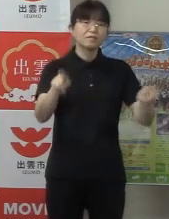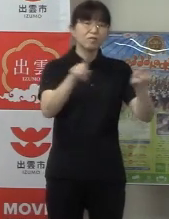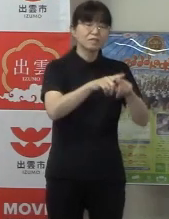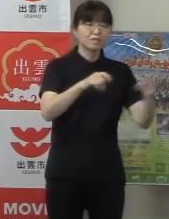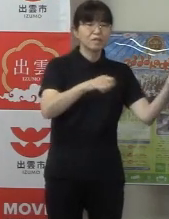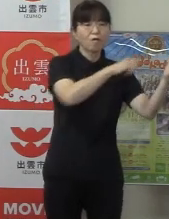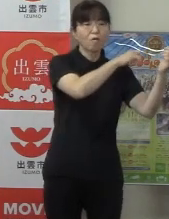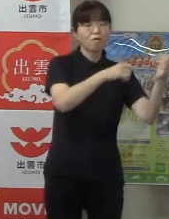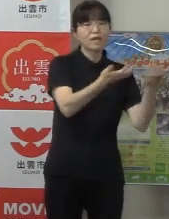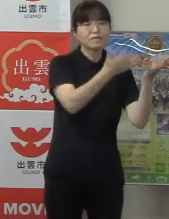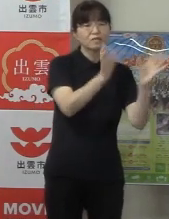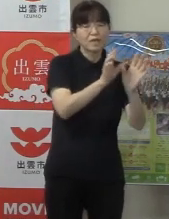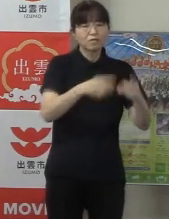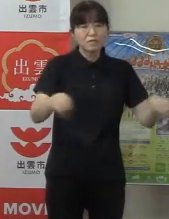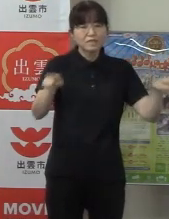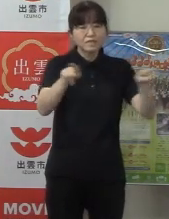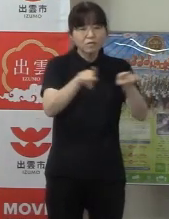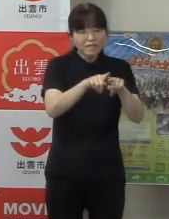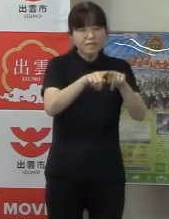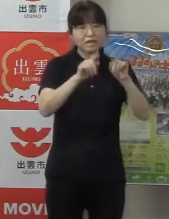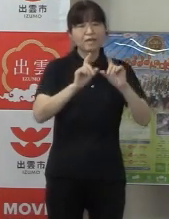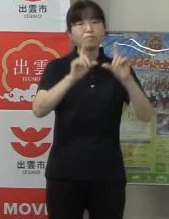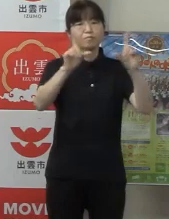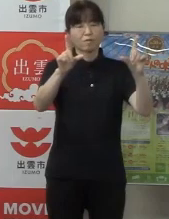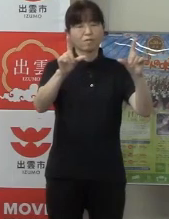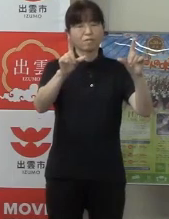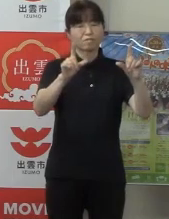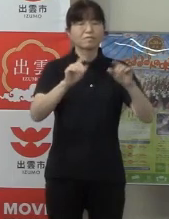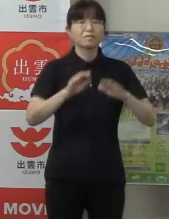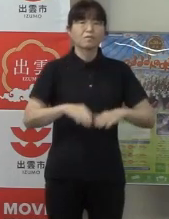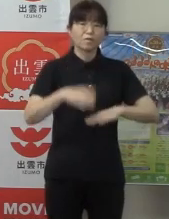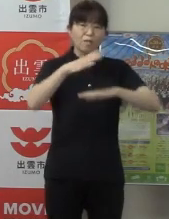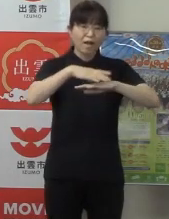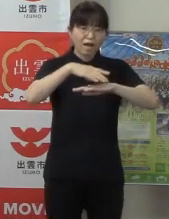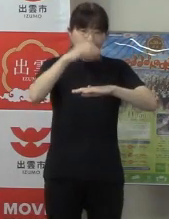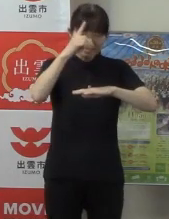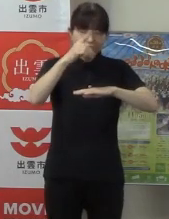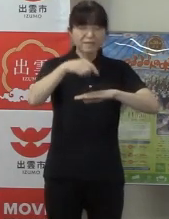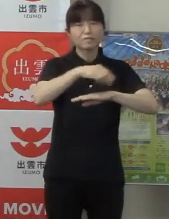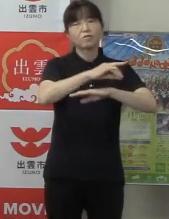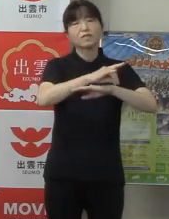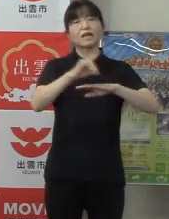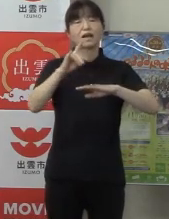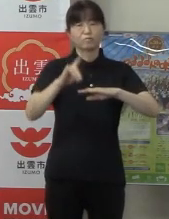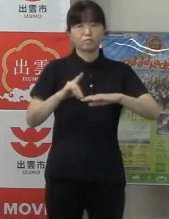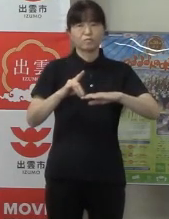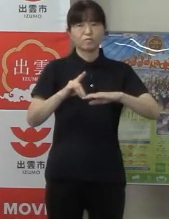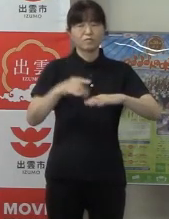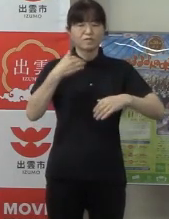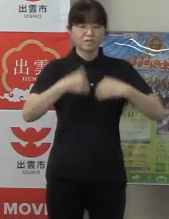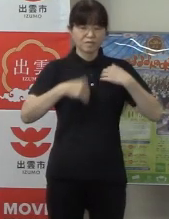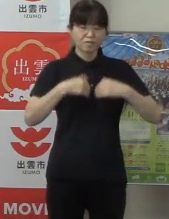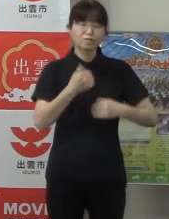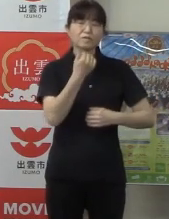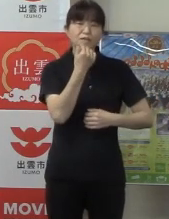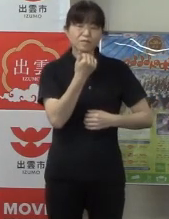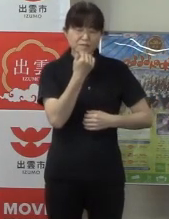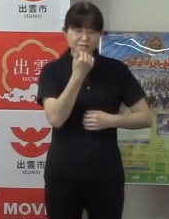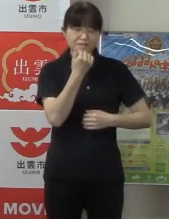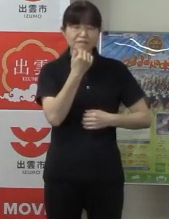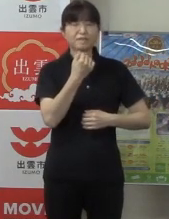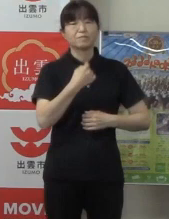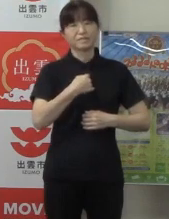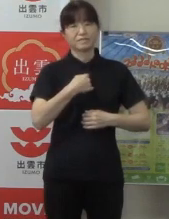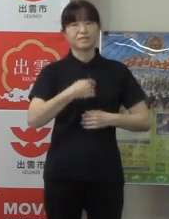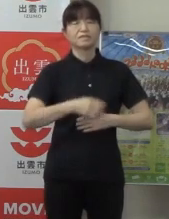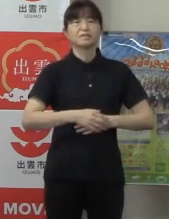の共演というのもこれも初めて企画されるということでありますので、大変楽しみにしているところで